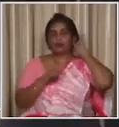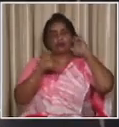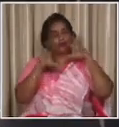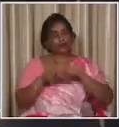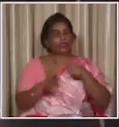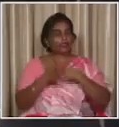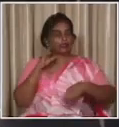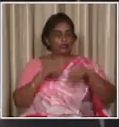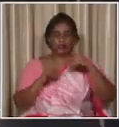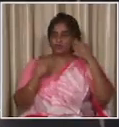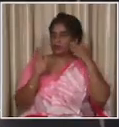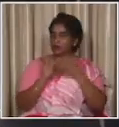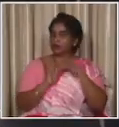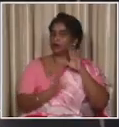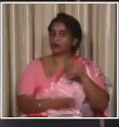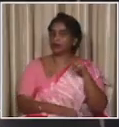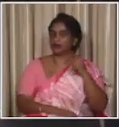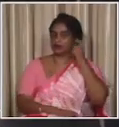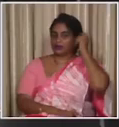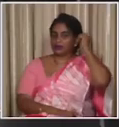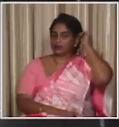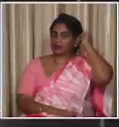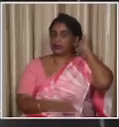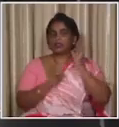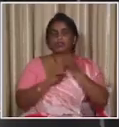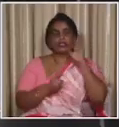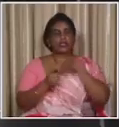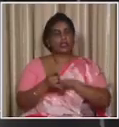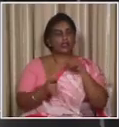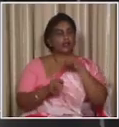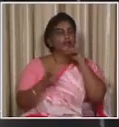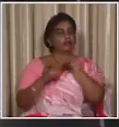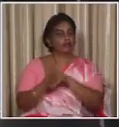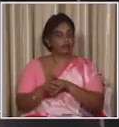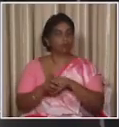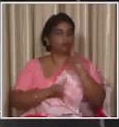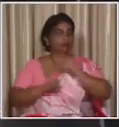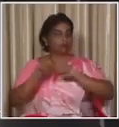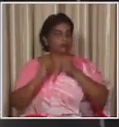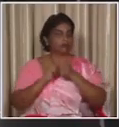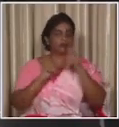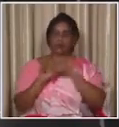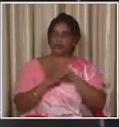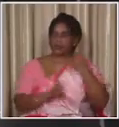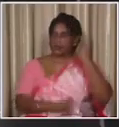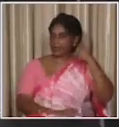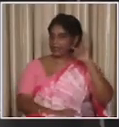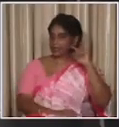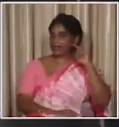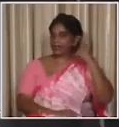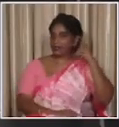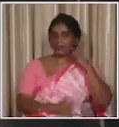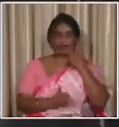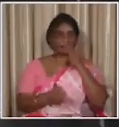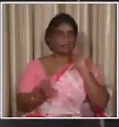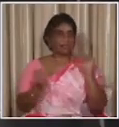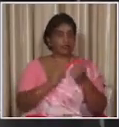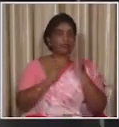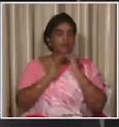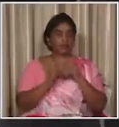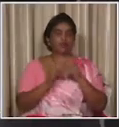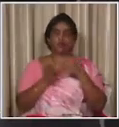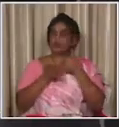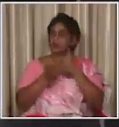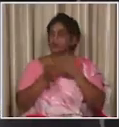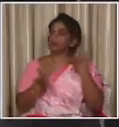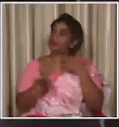බැහැගෙන දේශපාලනීකරණය වෙලාද කිව්වොත් ජනාධිපති ලේකම් කාර්යාලයේ ඉඳගෙන තමයි මෙයාල කටයුතු කරන්නේ. ඊයේ පෙරේදා පාසල් ක්‍රිකට්